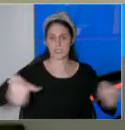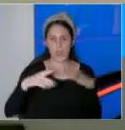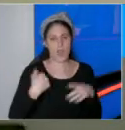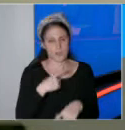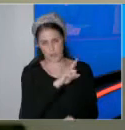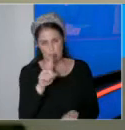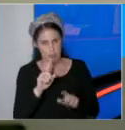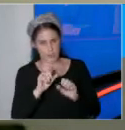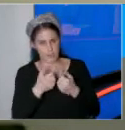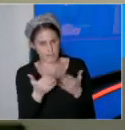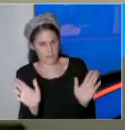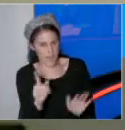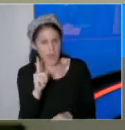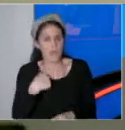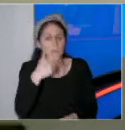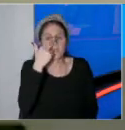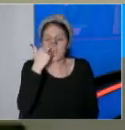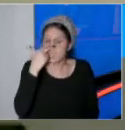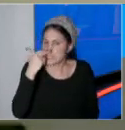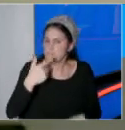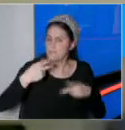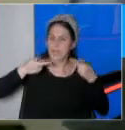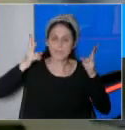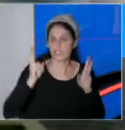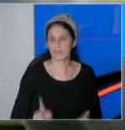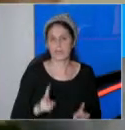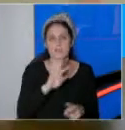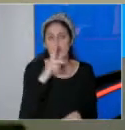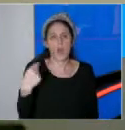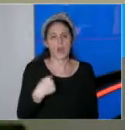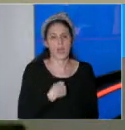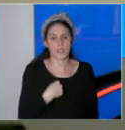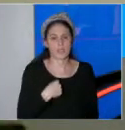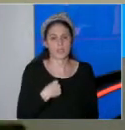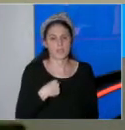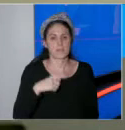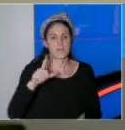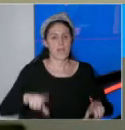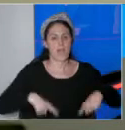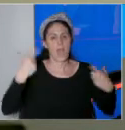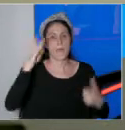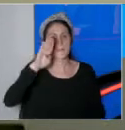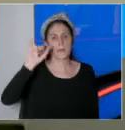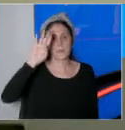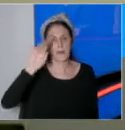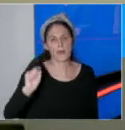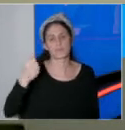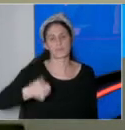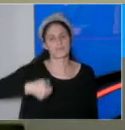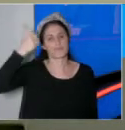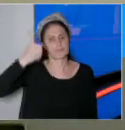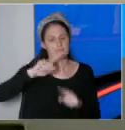רק מנסים ככל יכולתנו, וזה לא רק אני, זה מיכאל ביבס, יושב ראש משם וכל ראשי